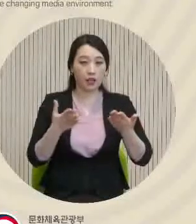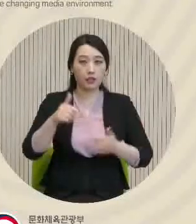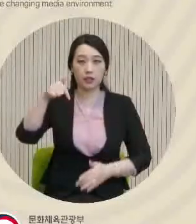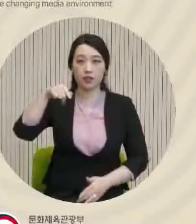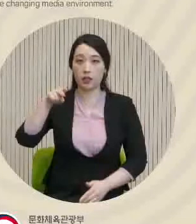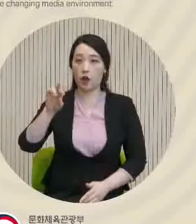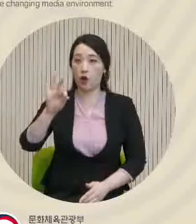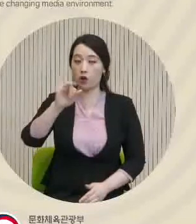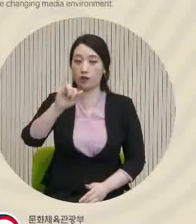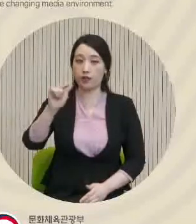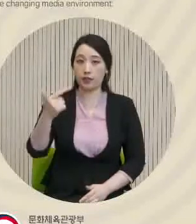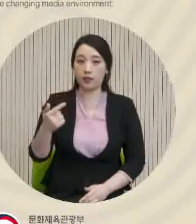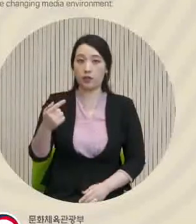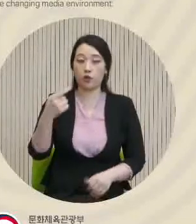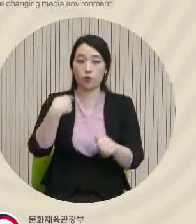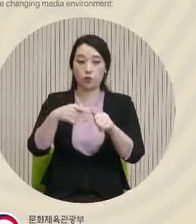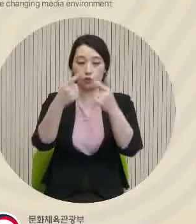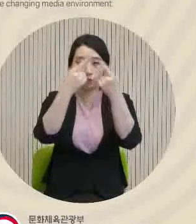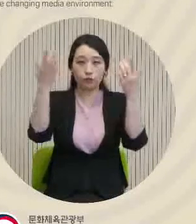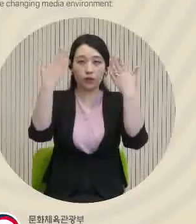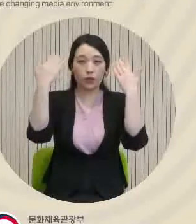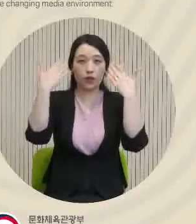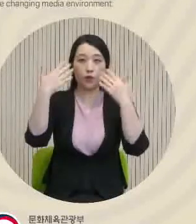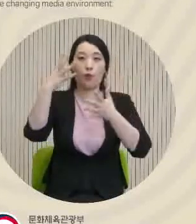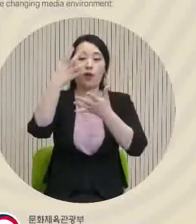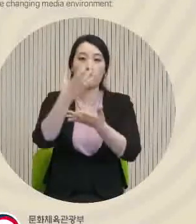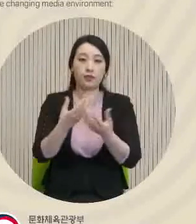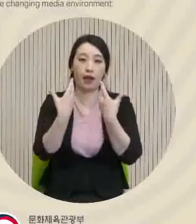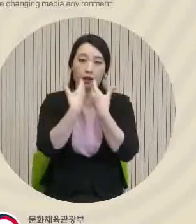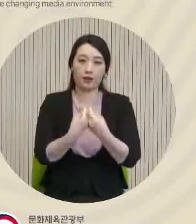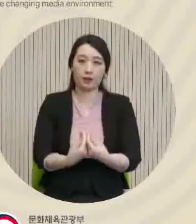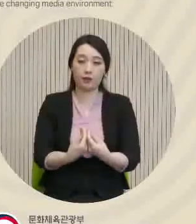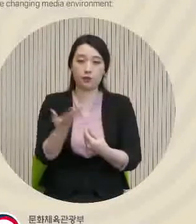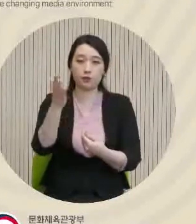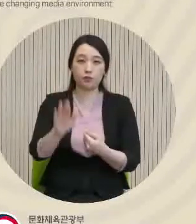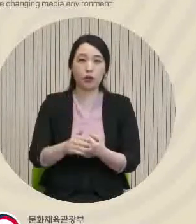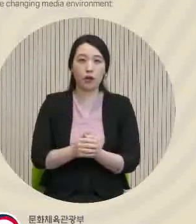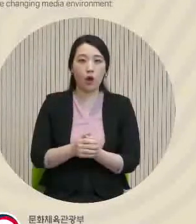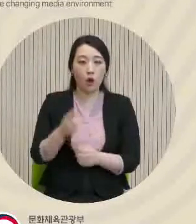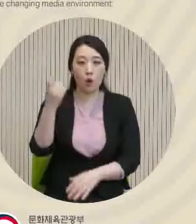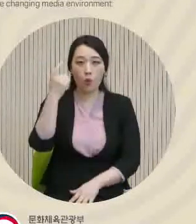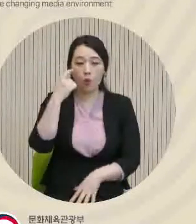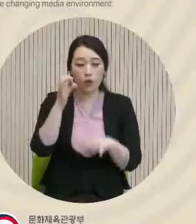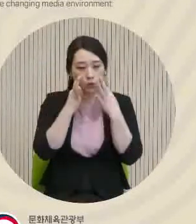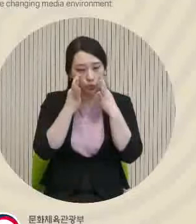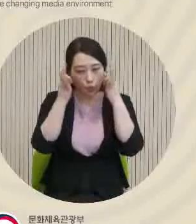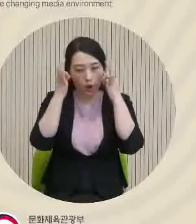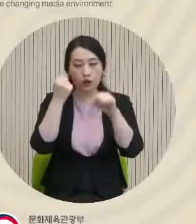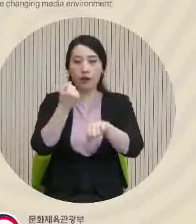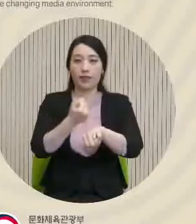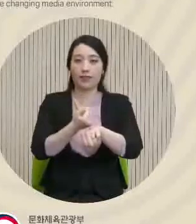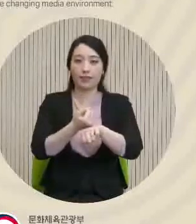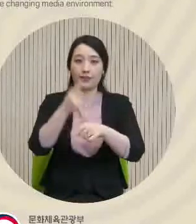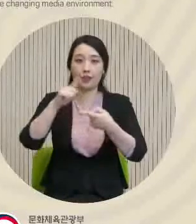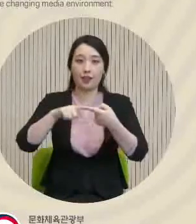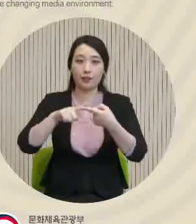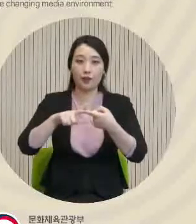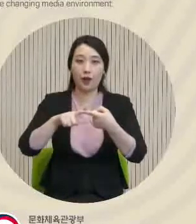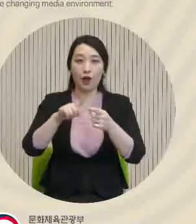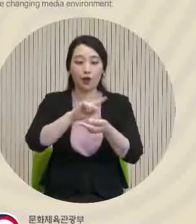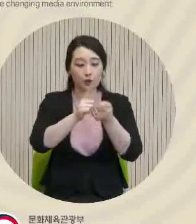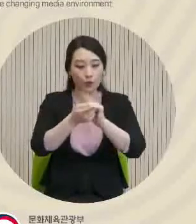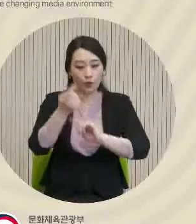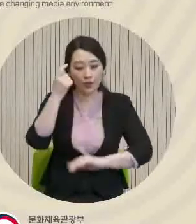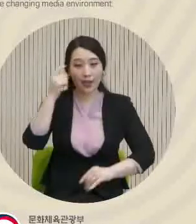경인교대 도서관의 사례에 초점을 둔 작은 사례이지만 왜 이런 노력을 기울였는가에 대해서는 서로